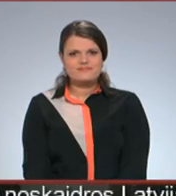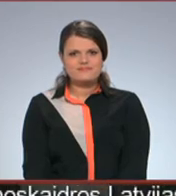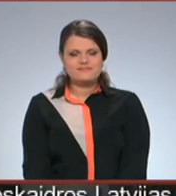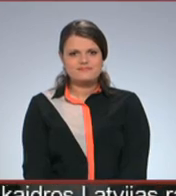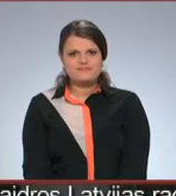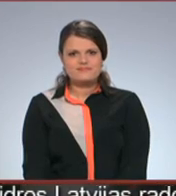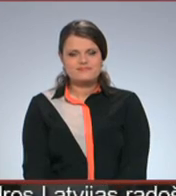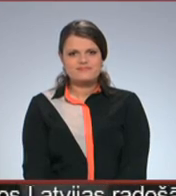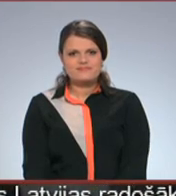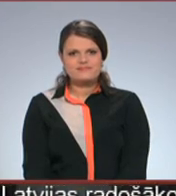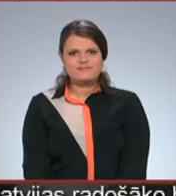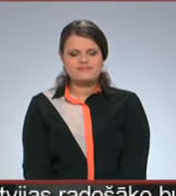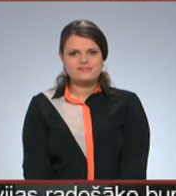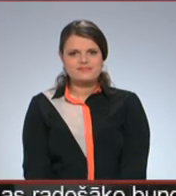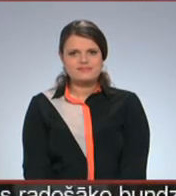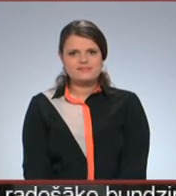nav nekāda zina.